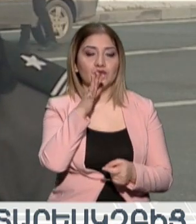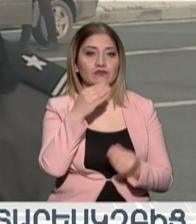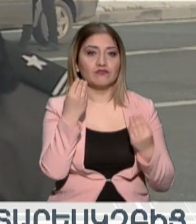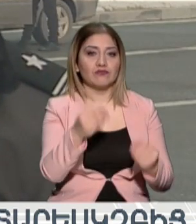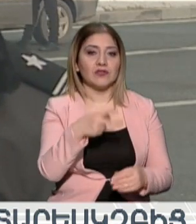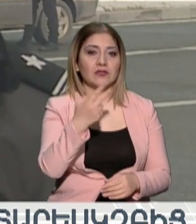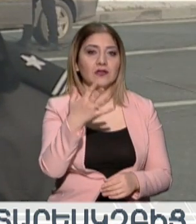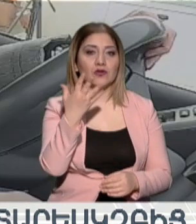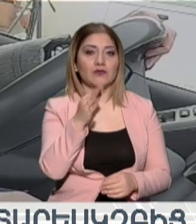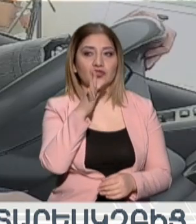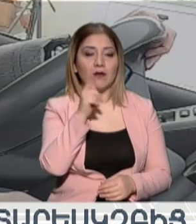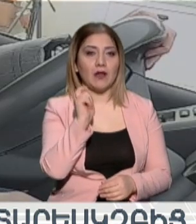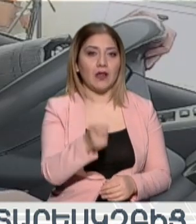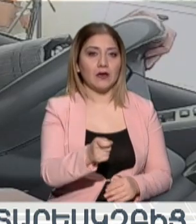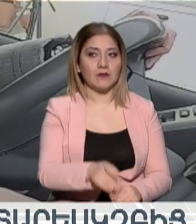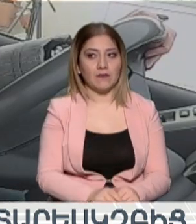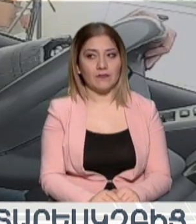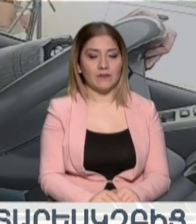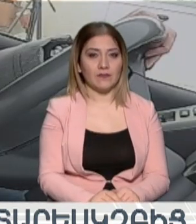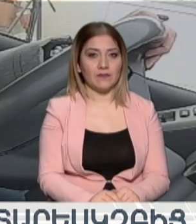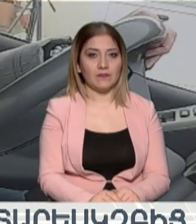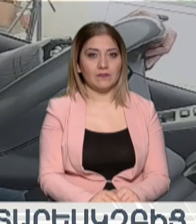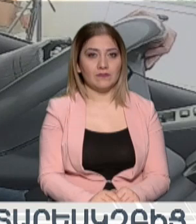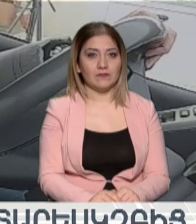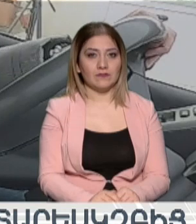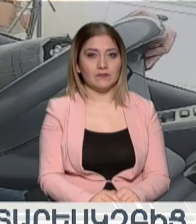տրվում է 25 րոպե ժամանակ։